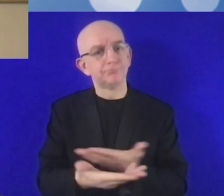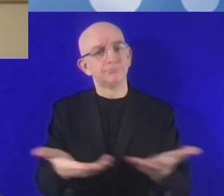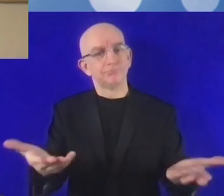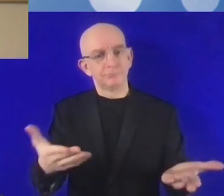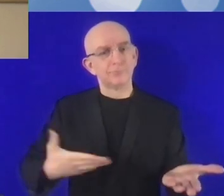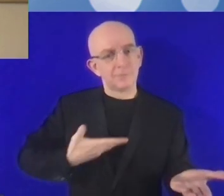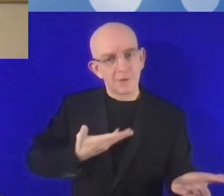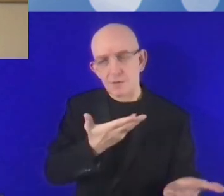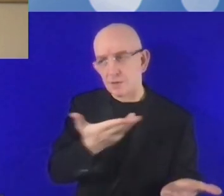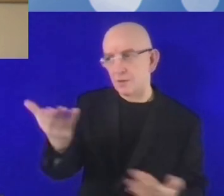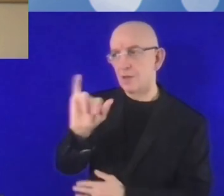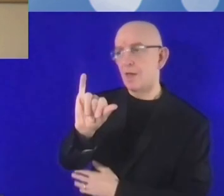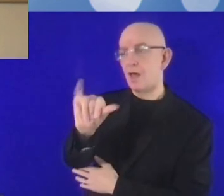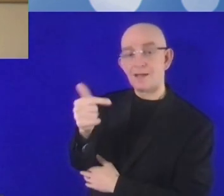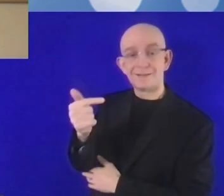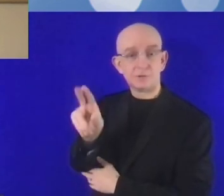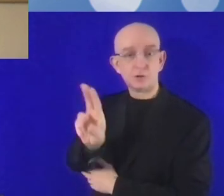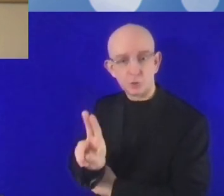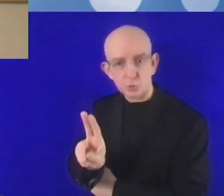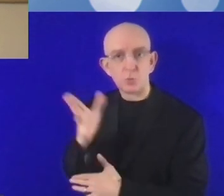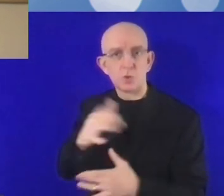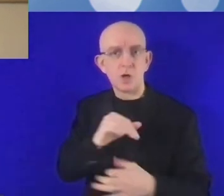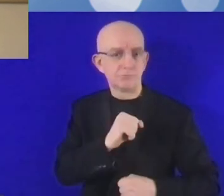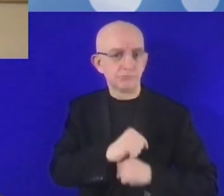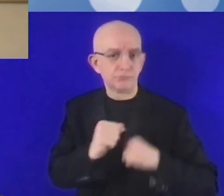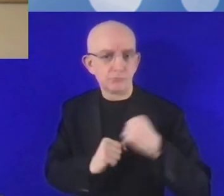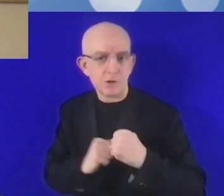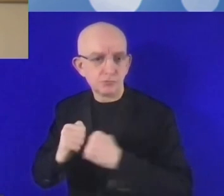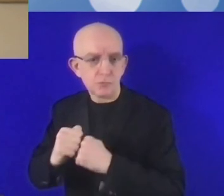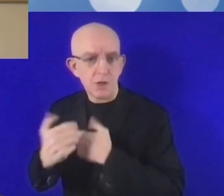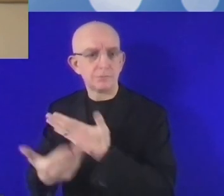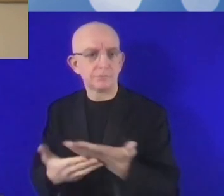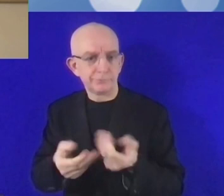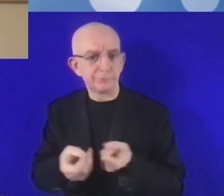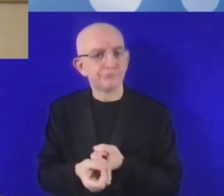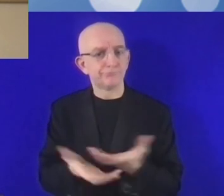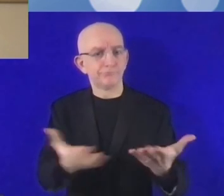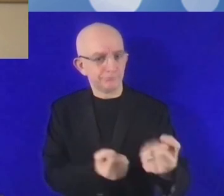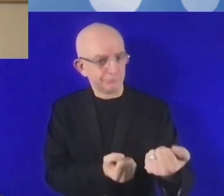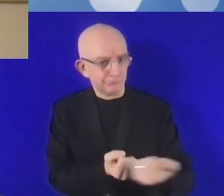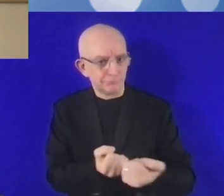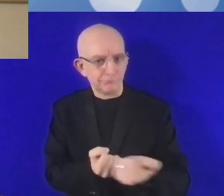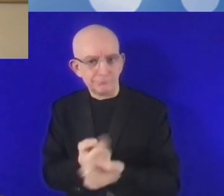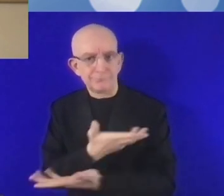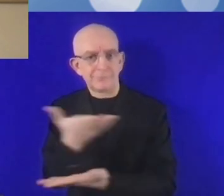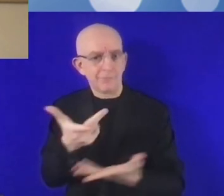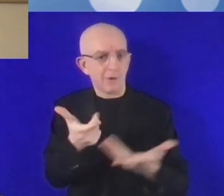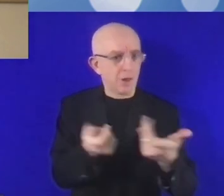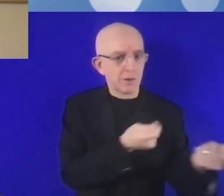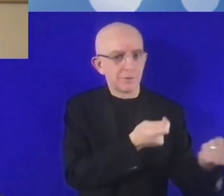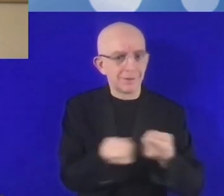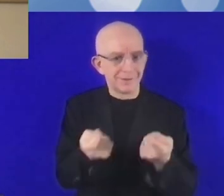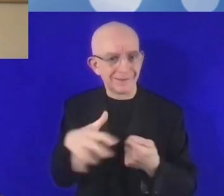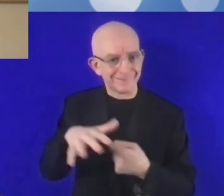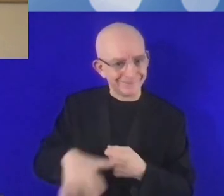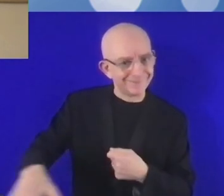也向以太坊等国际机构提出要求，希望能够积极的支持当